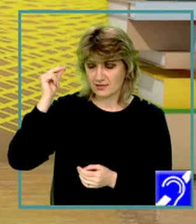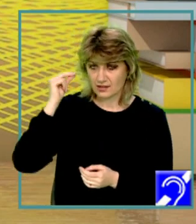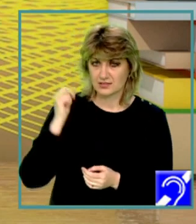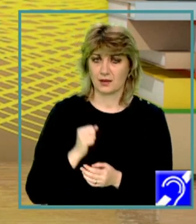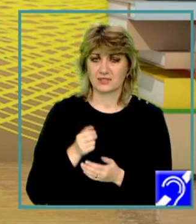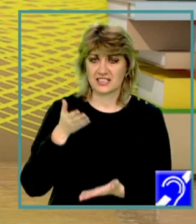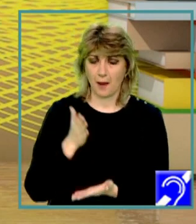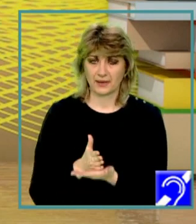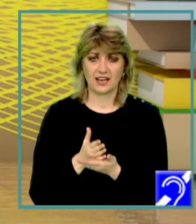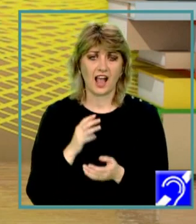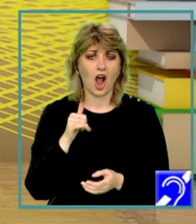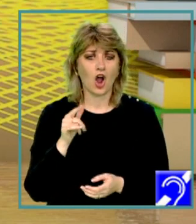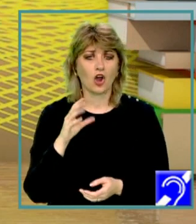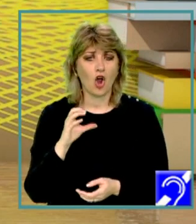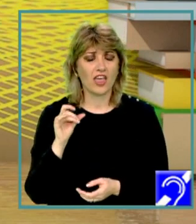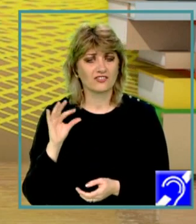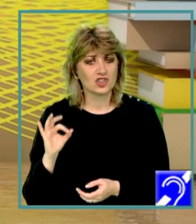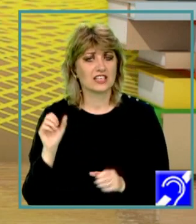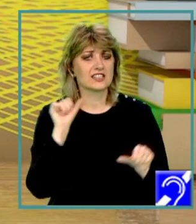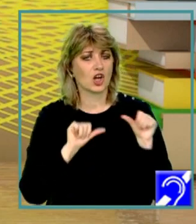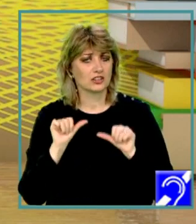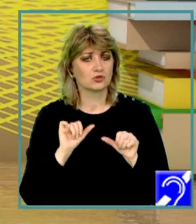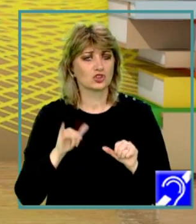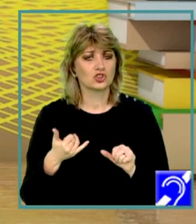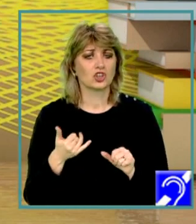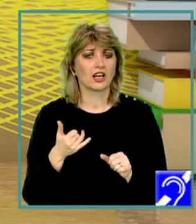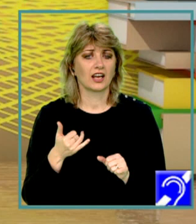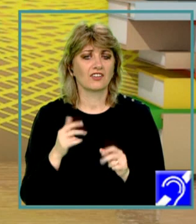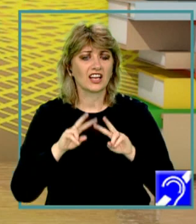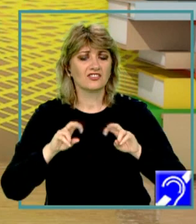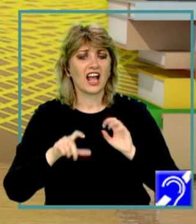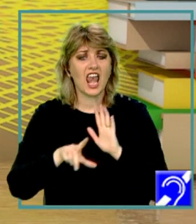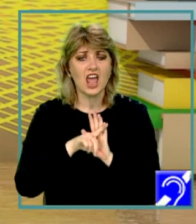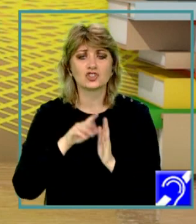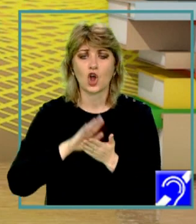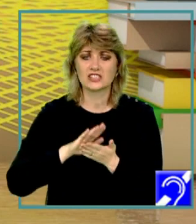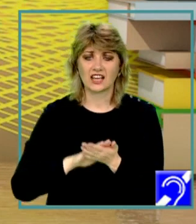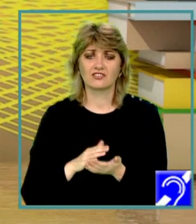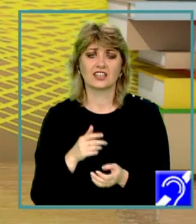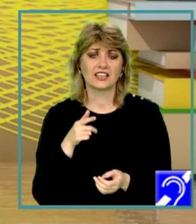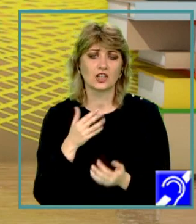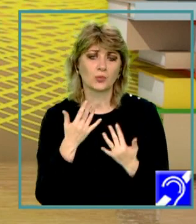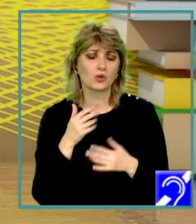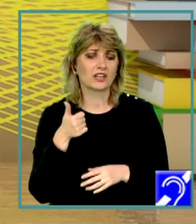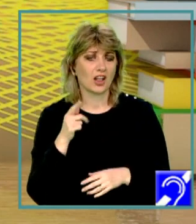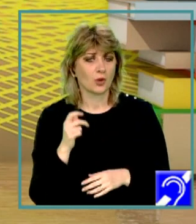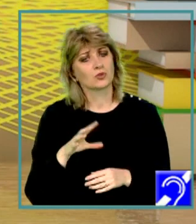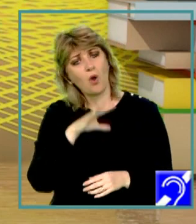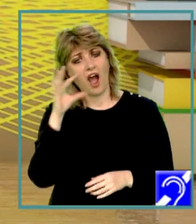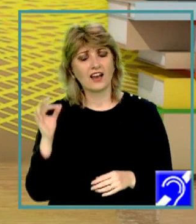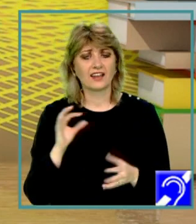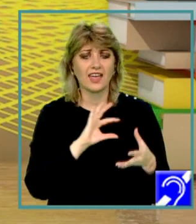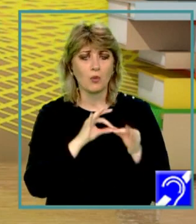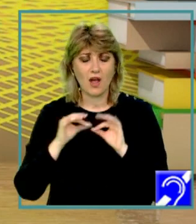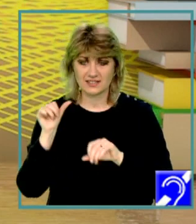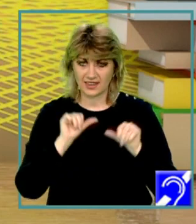stabilirea coeficienților chimici și verificarea legii conservării numărului de atomi pe alta ecuație chimică sau numai